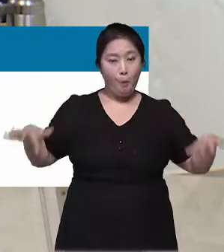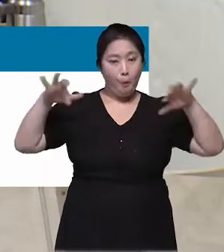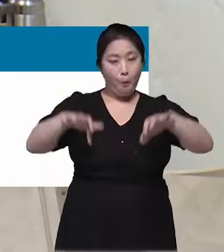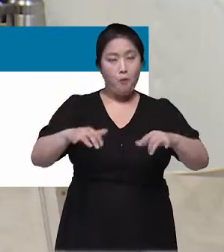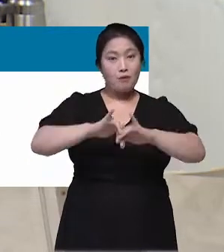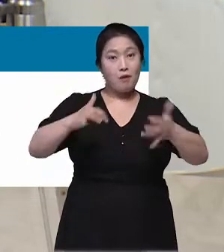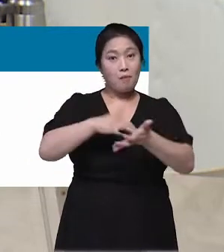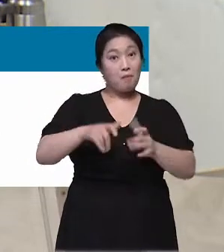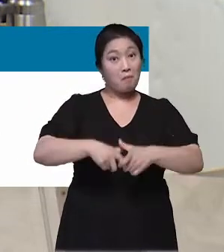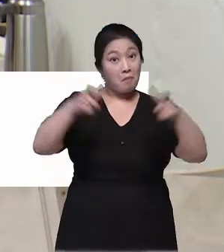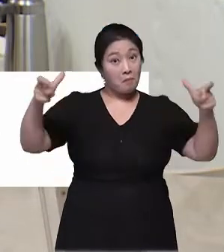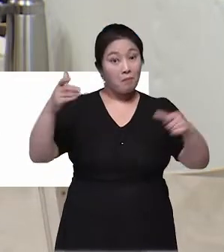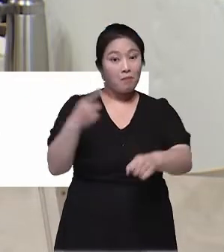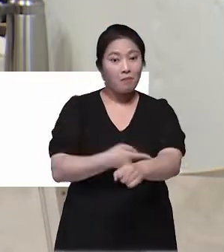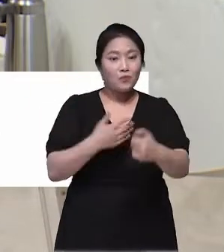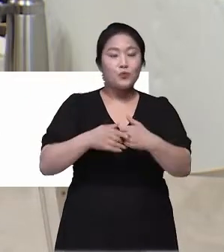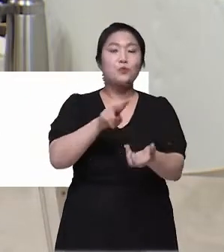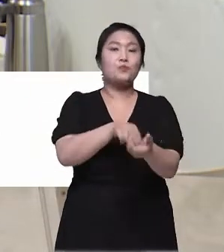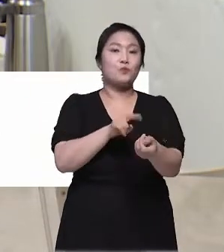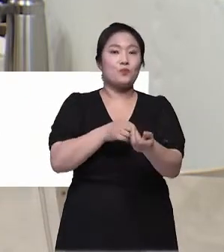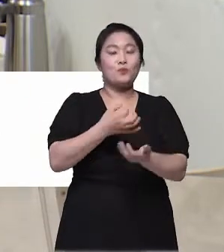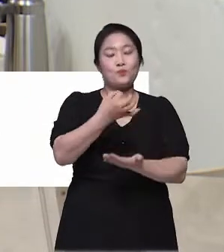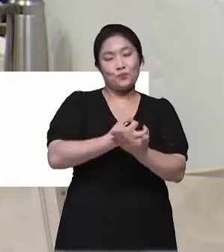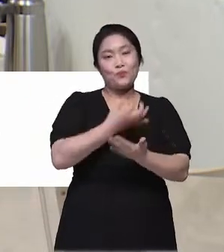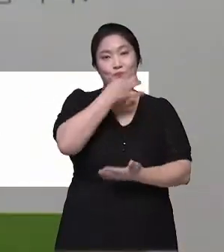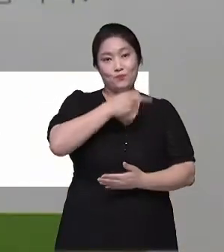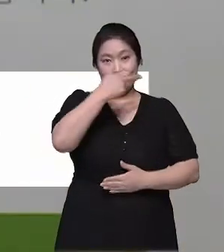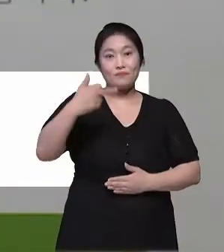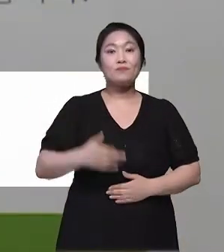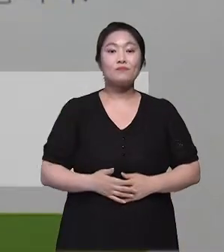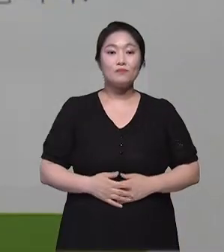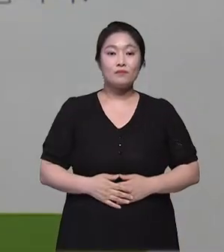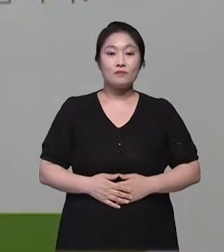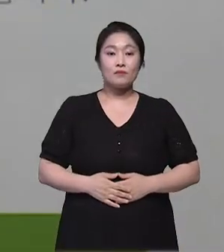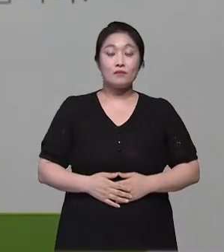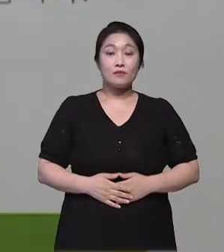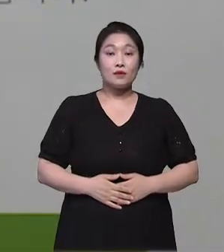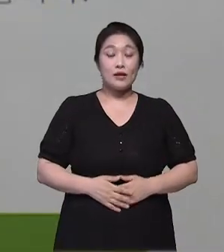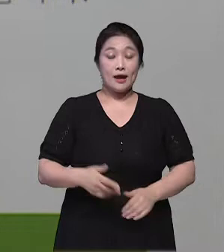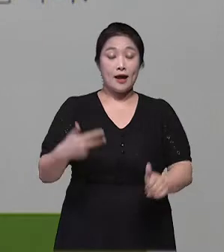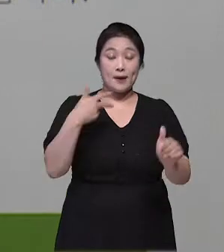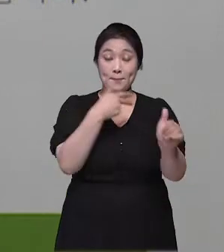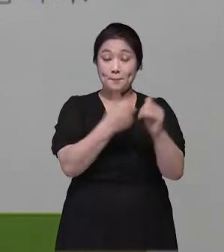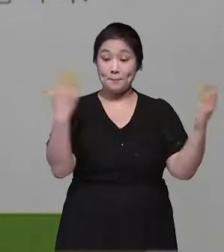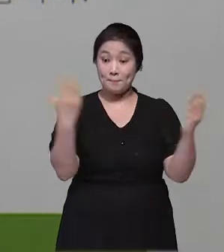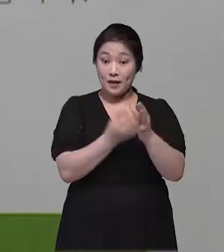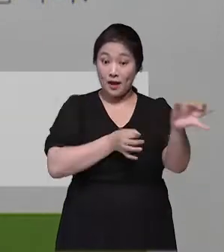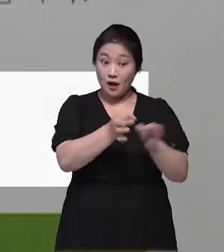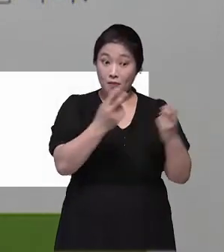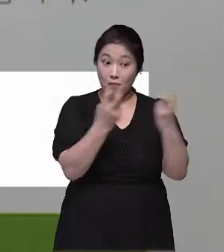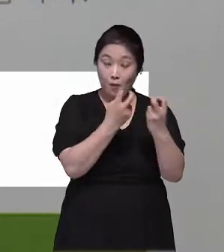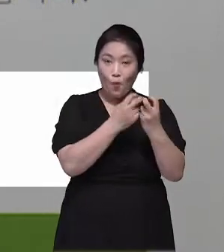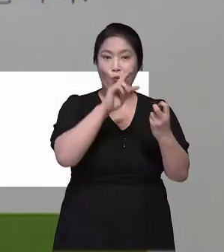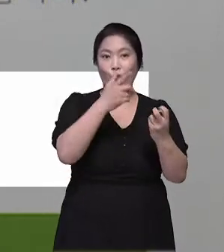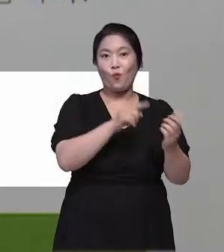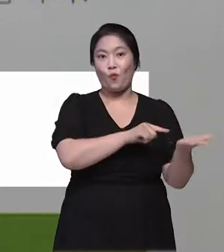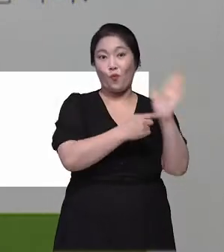유동인구도 늘어난 것 같아서 저희 매출에 도움이 많이 되고 있습니다. 백신 접종 마케팅도